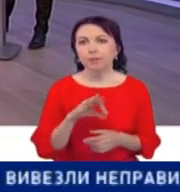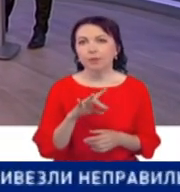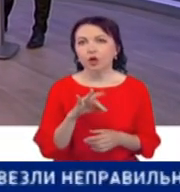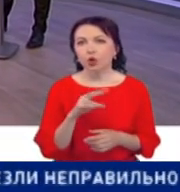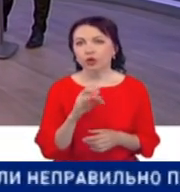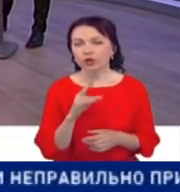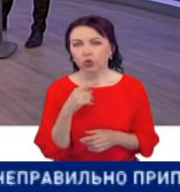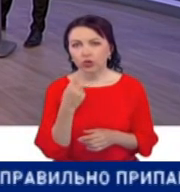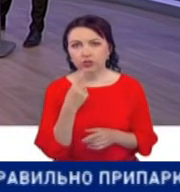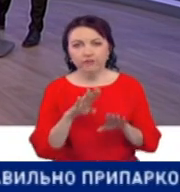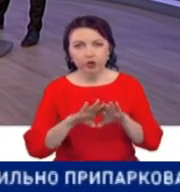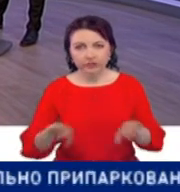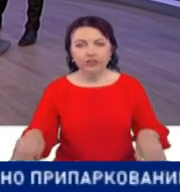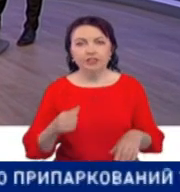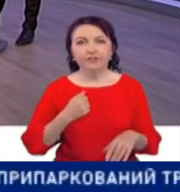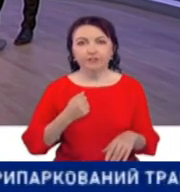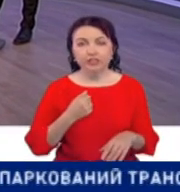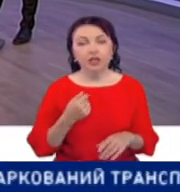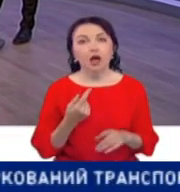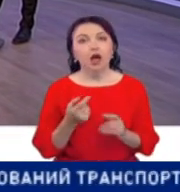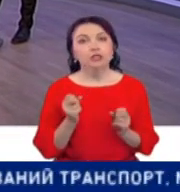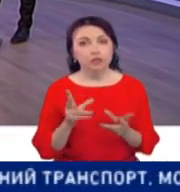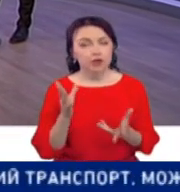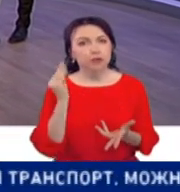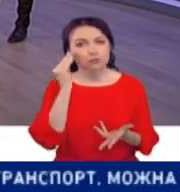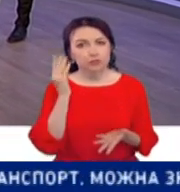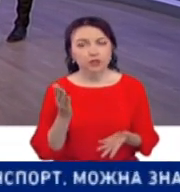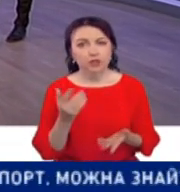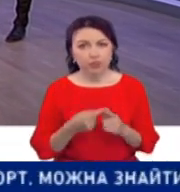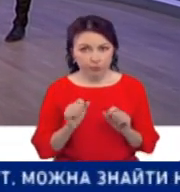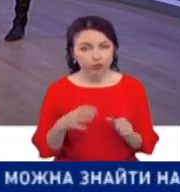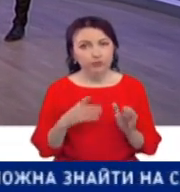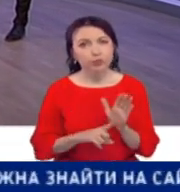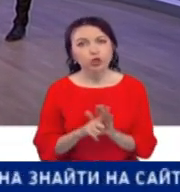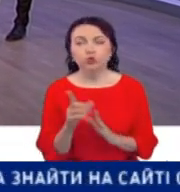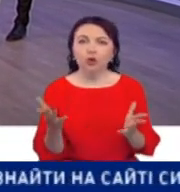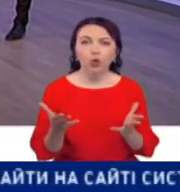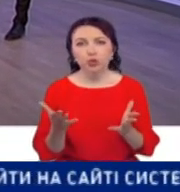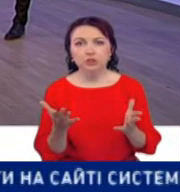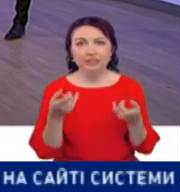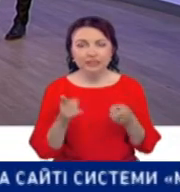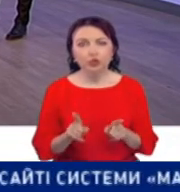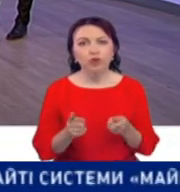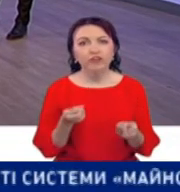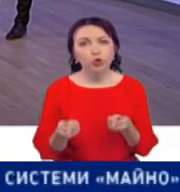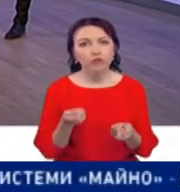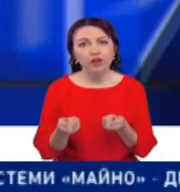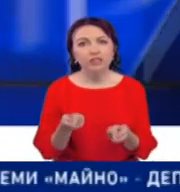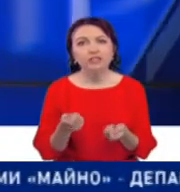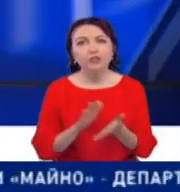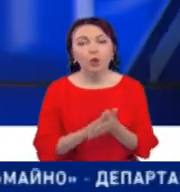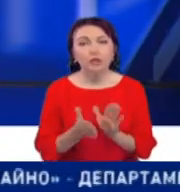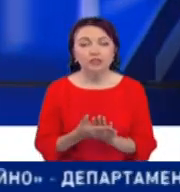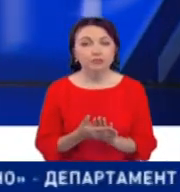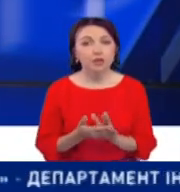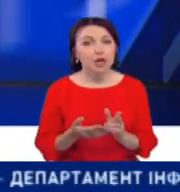який включався. Це можна вважати, або як ви думаєте, да? Це може бути початком якогось такого дійсно врегулювання ситуації, тому що,